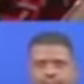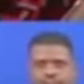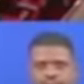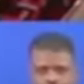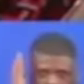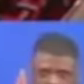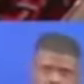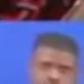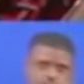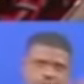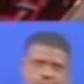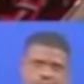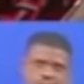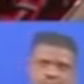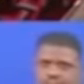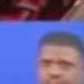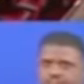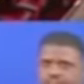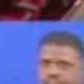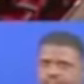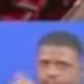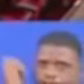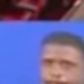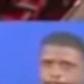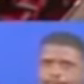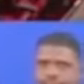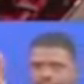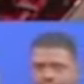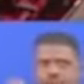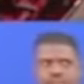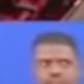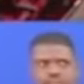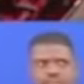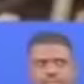Mheshimiwa Colonel Evans Alfred Mtambi, Mara.